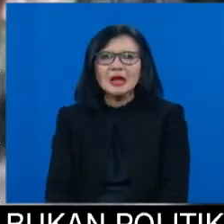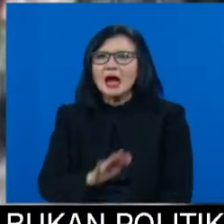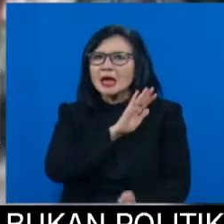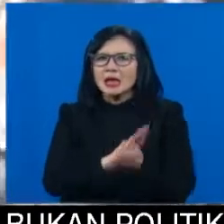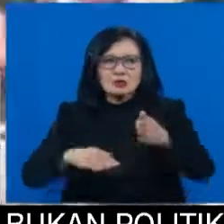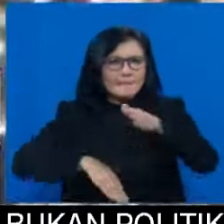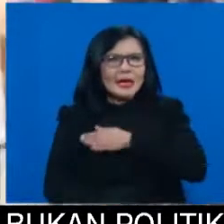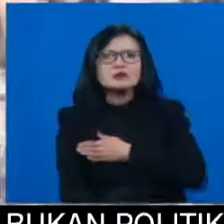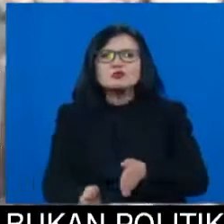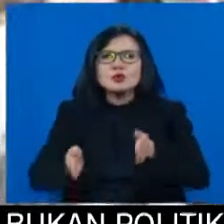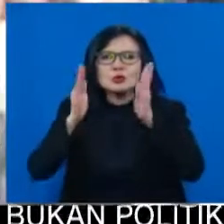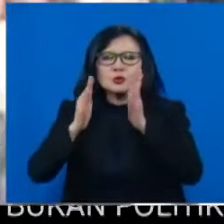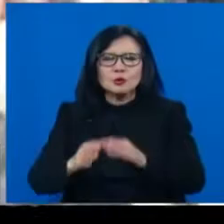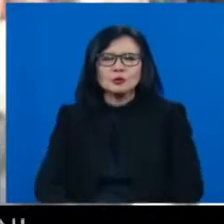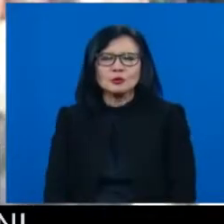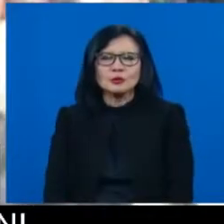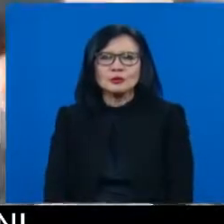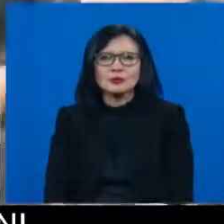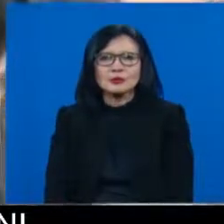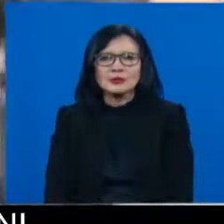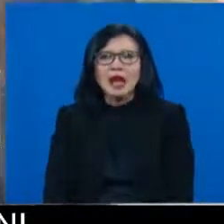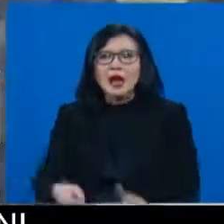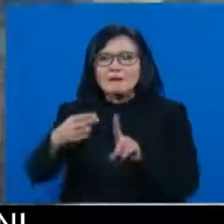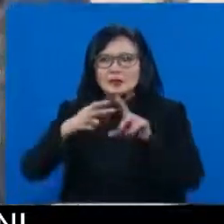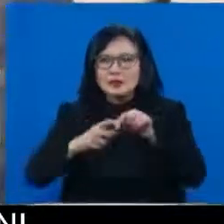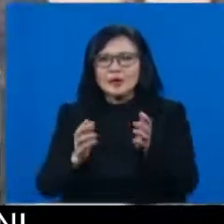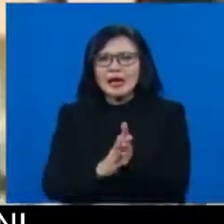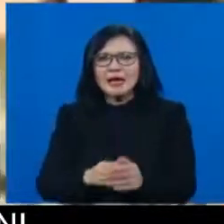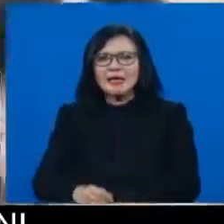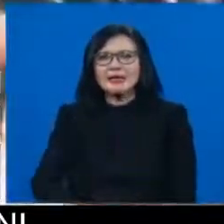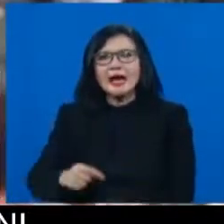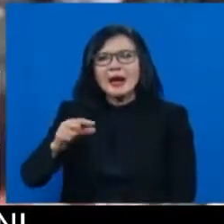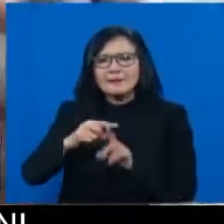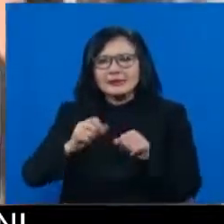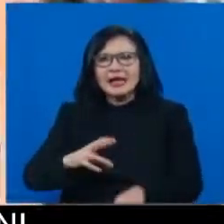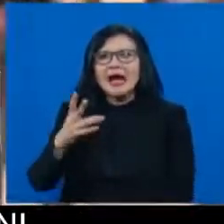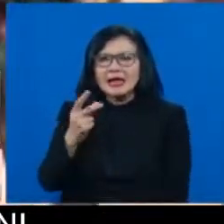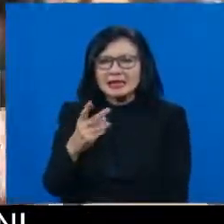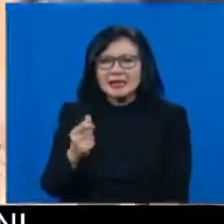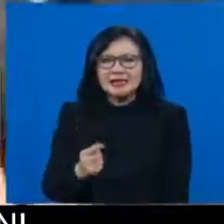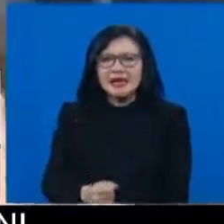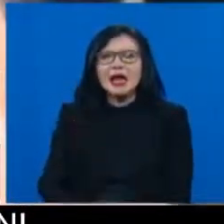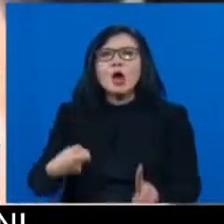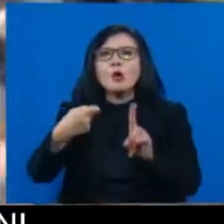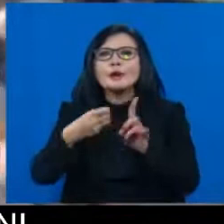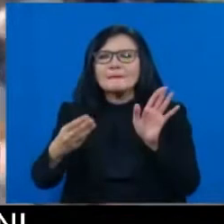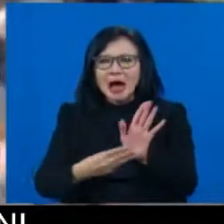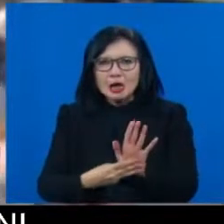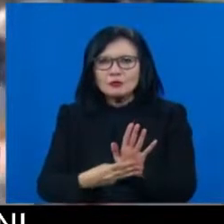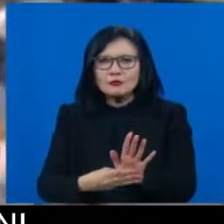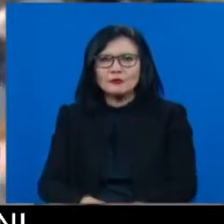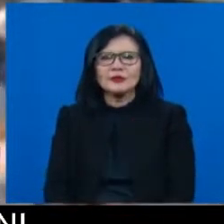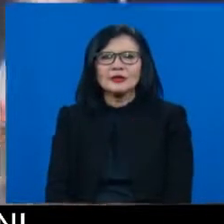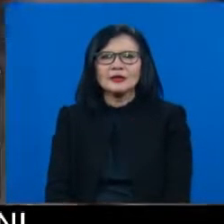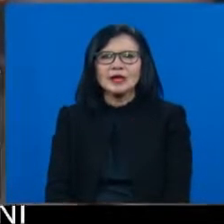masuk gedung jambi sambung Putri Candrawati Ricky Rizal kuat Marus dan tersangka lain kemudian terlihat sudah